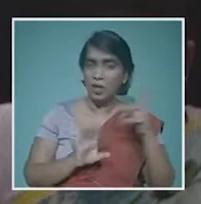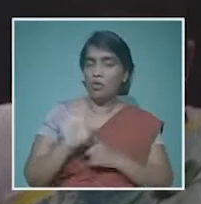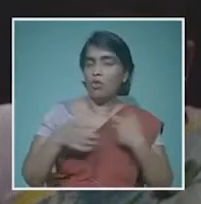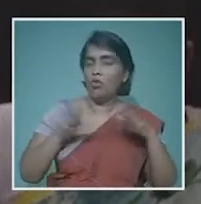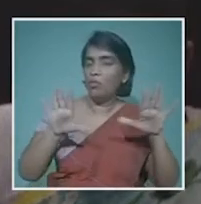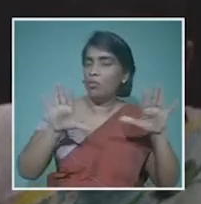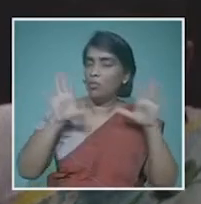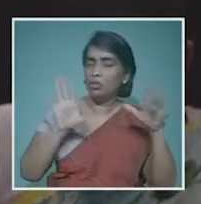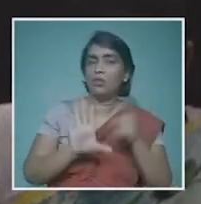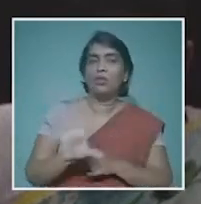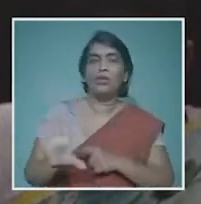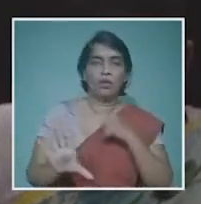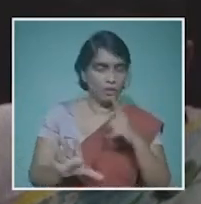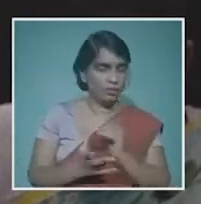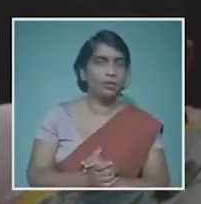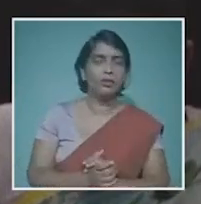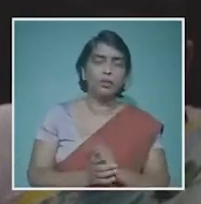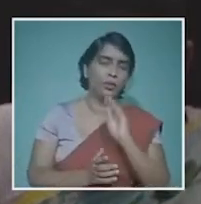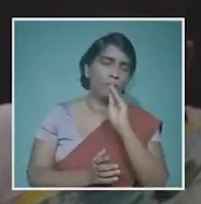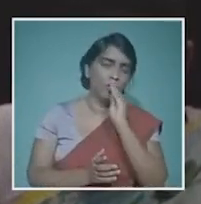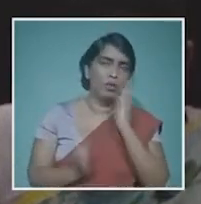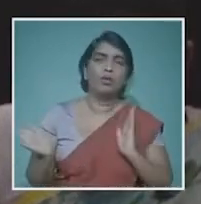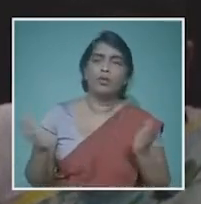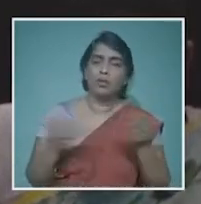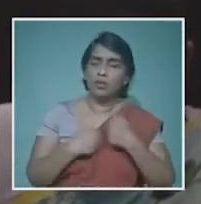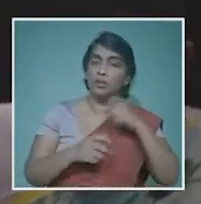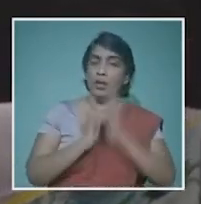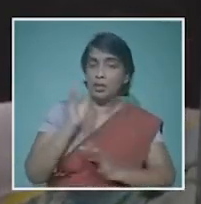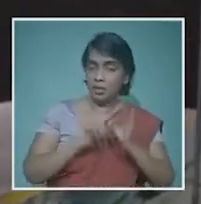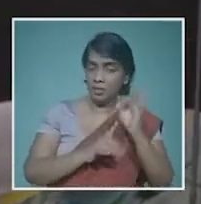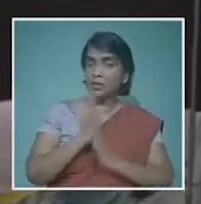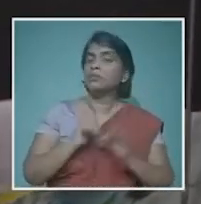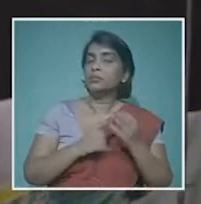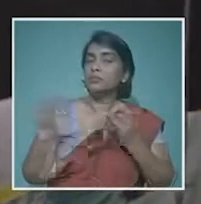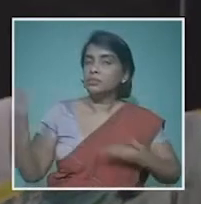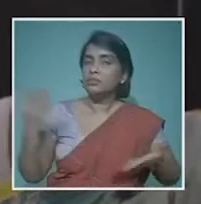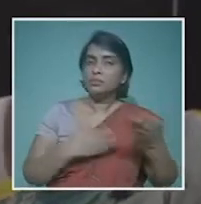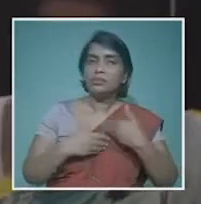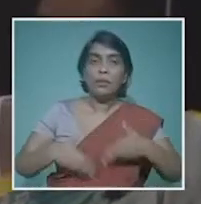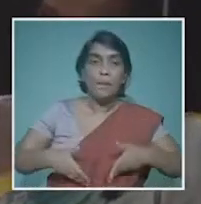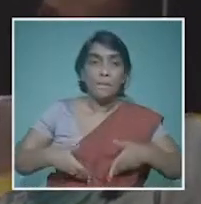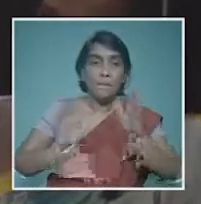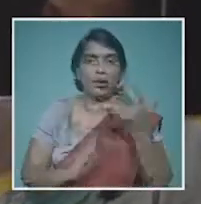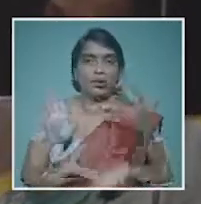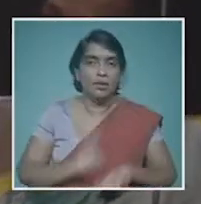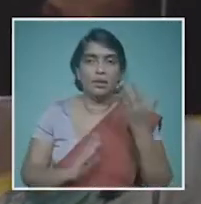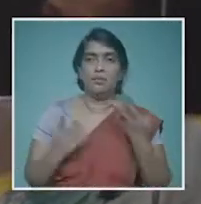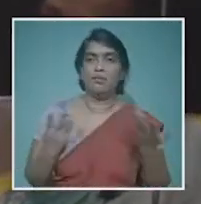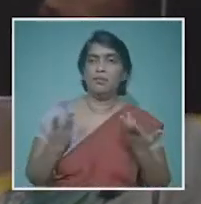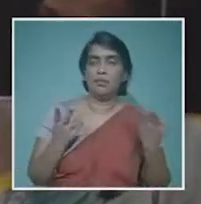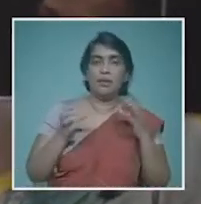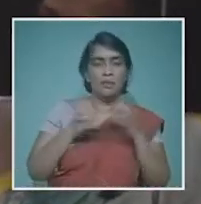වර්ෂයක්. ඒ කියන්නේ එක පැත්තකින් අපි සියලුම මහජන නියෝජිතයන් පාරේ යන්න බැරුව